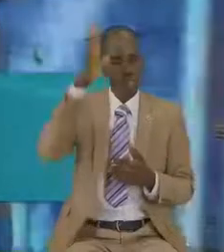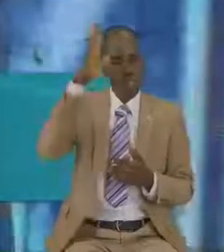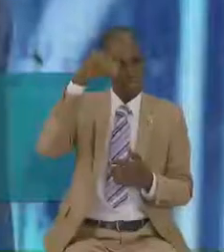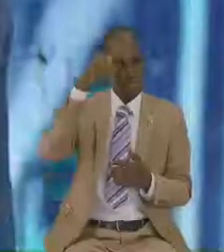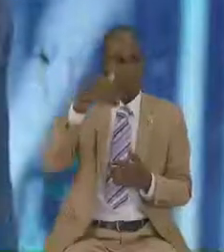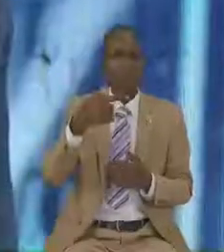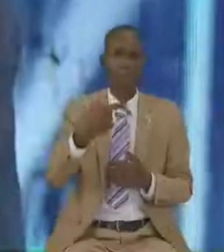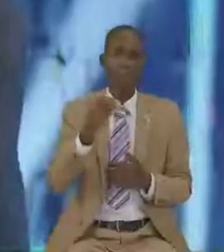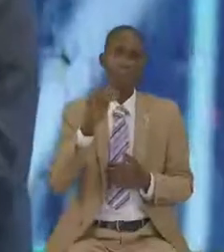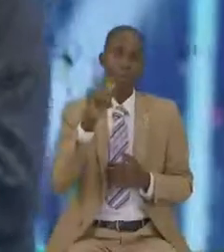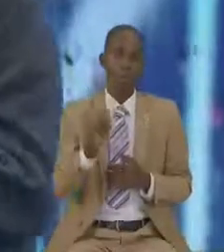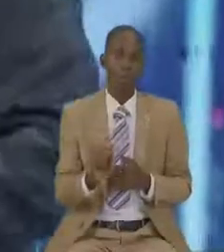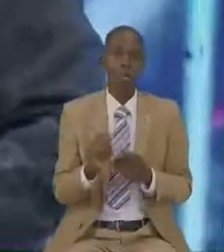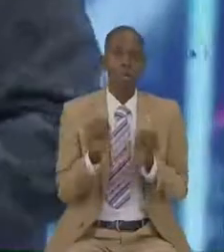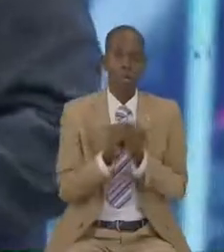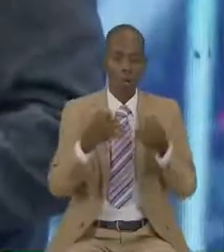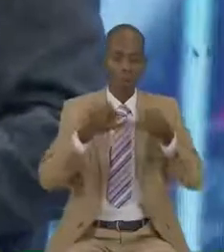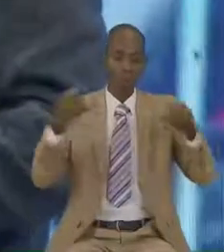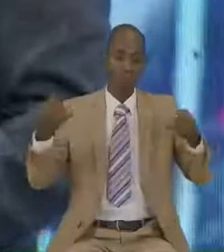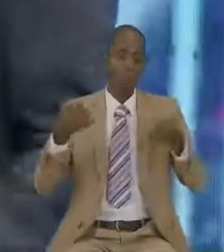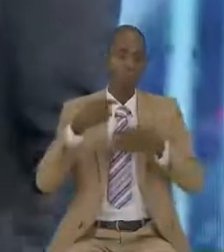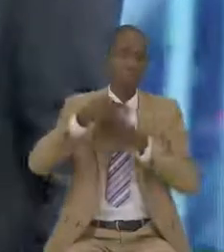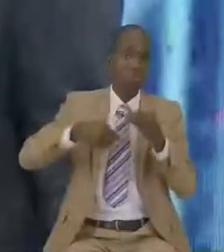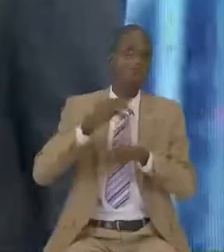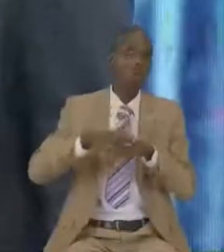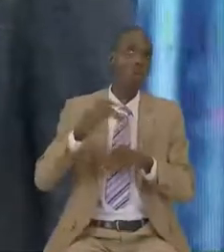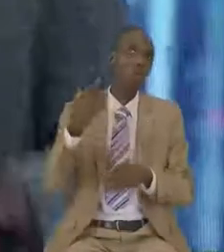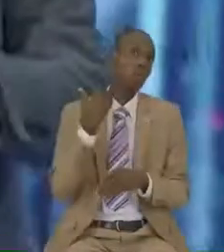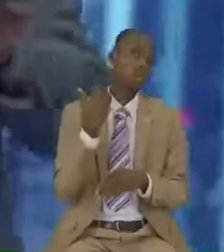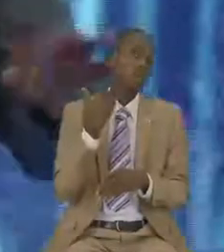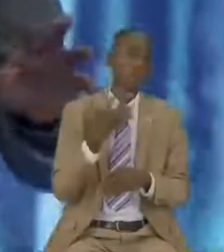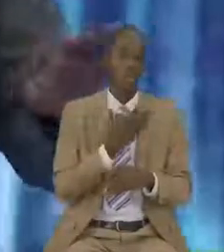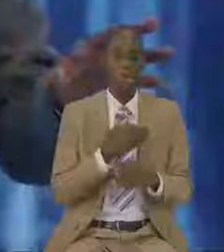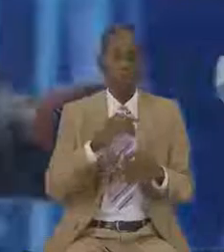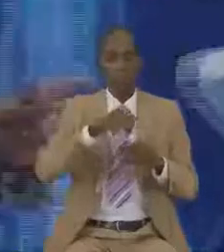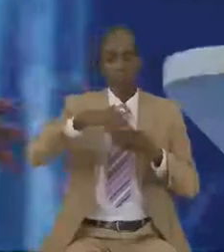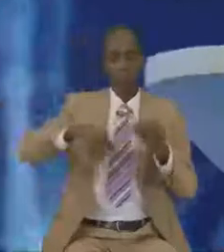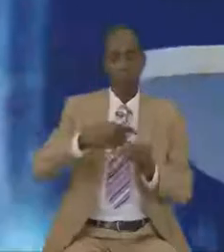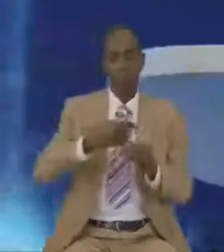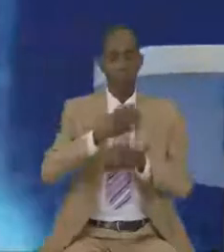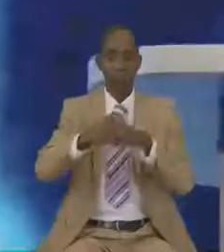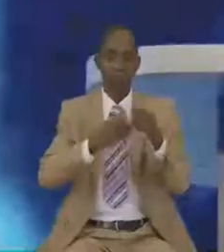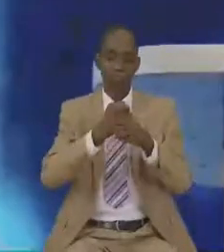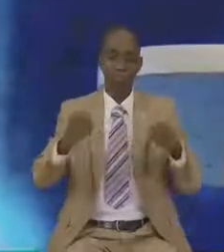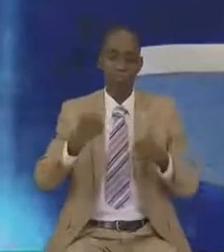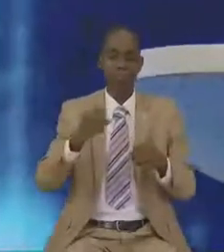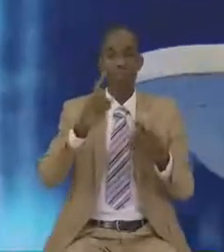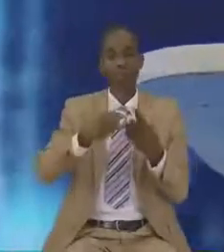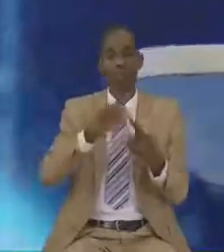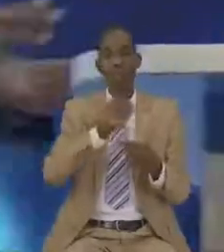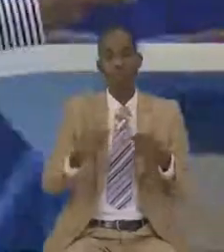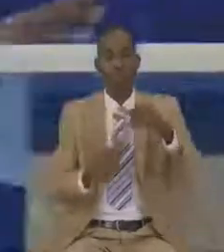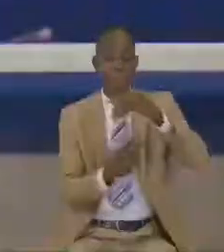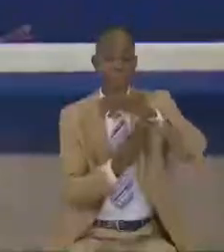têtu, qui a une corde au cou et tu l'attaches à un poteau. Et ce